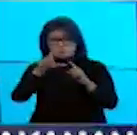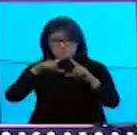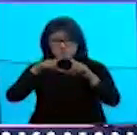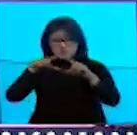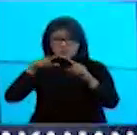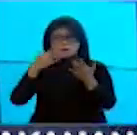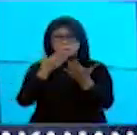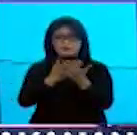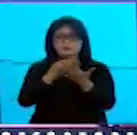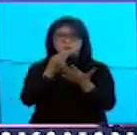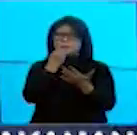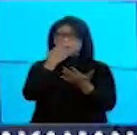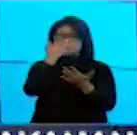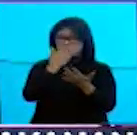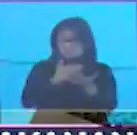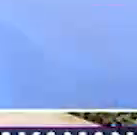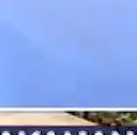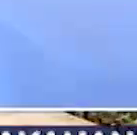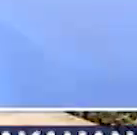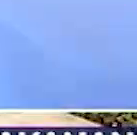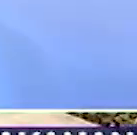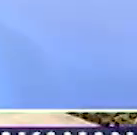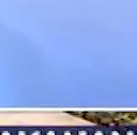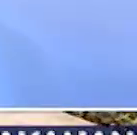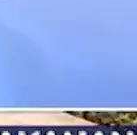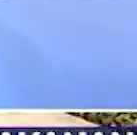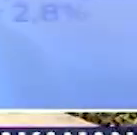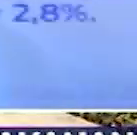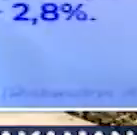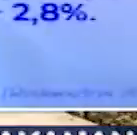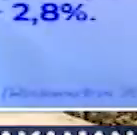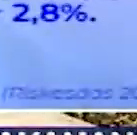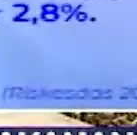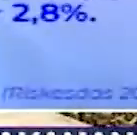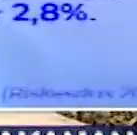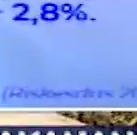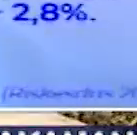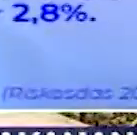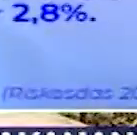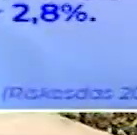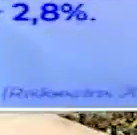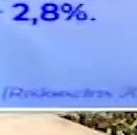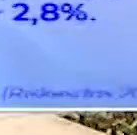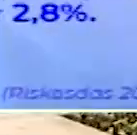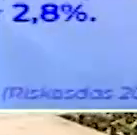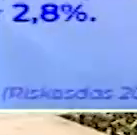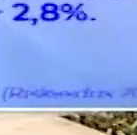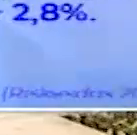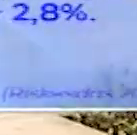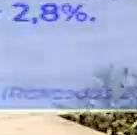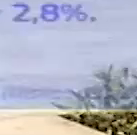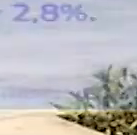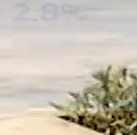Riset menunjukkan 57,6% penduduk Indonesia mengalami masalah gigi dan juga mulut. Dan hanya